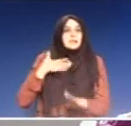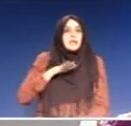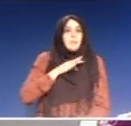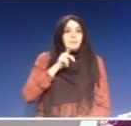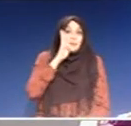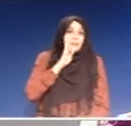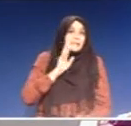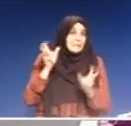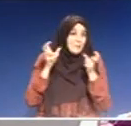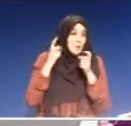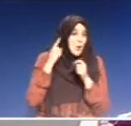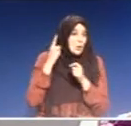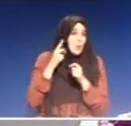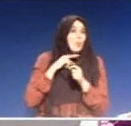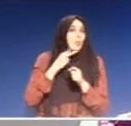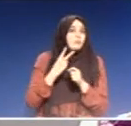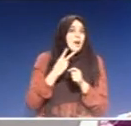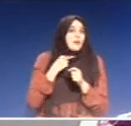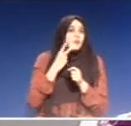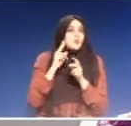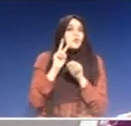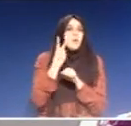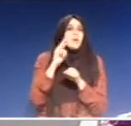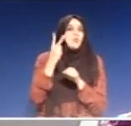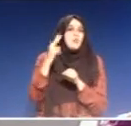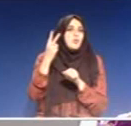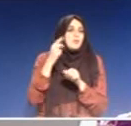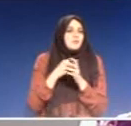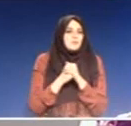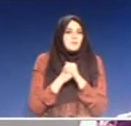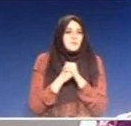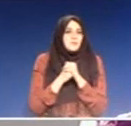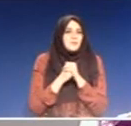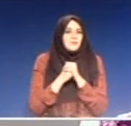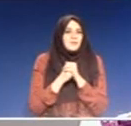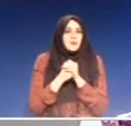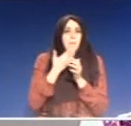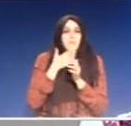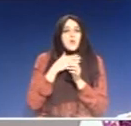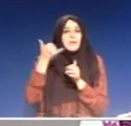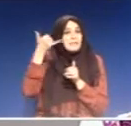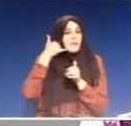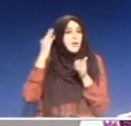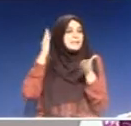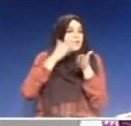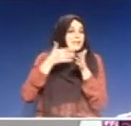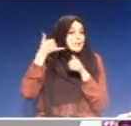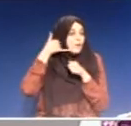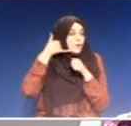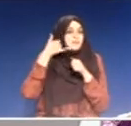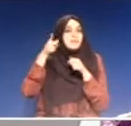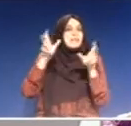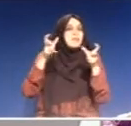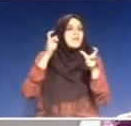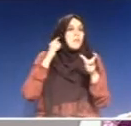سيد رابح، ممكن تنقص التلفزيون باش ما نسمعوش الصدى ونسمعوك فقط من التليفون. سيد رابح السلام